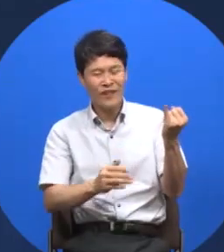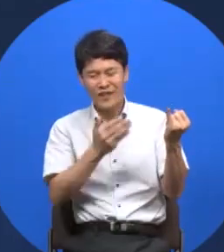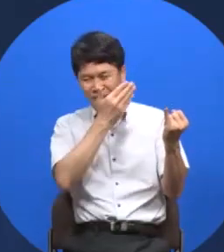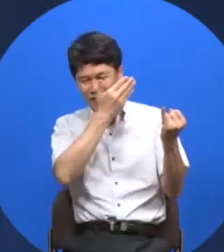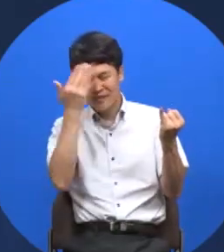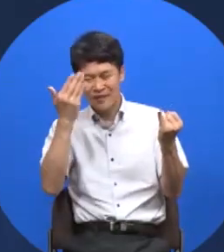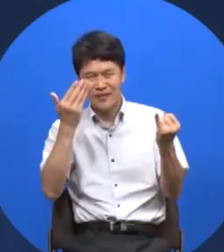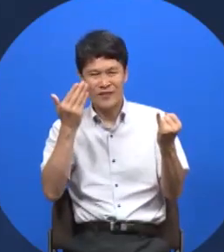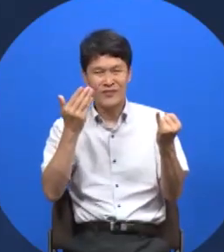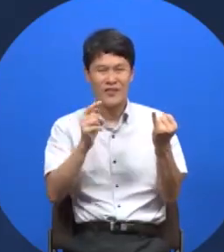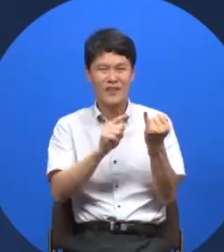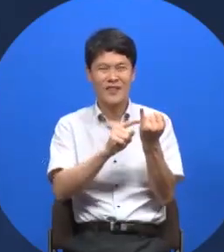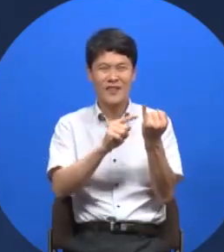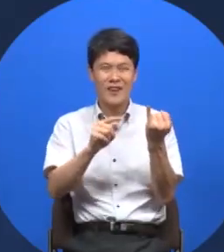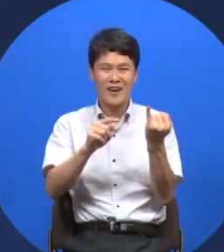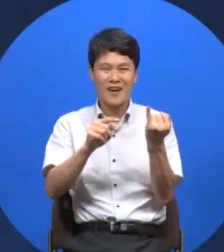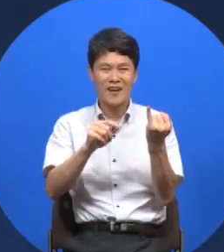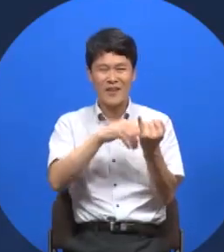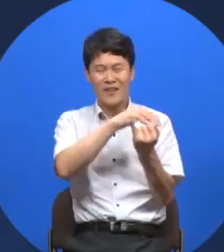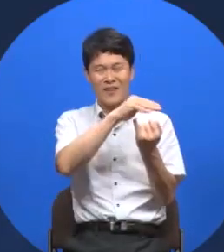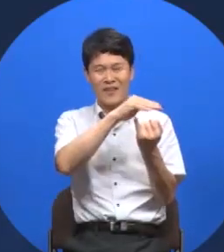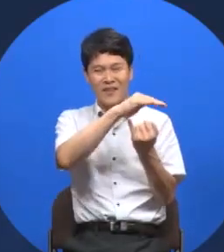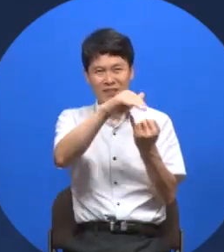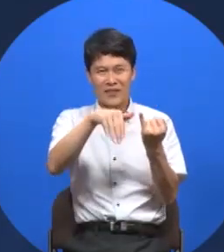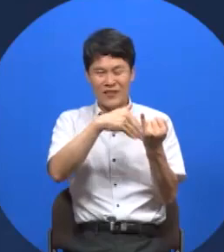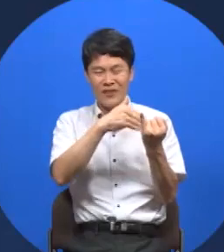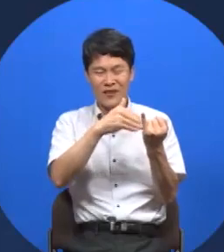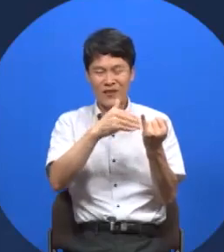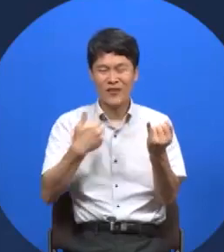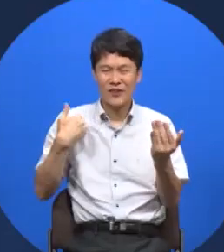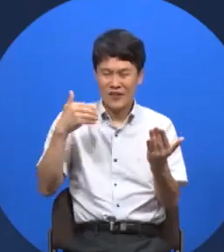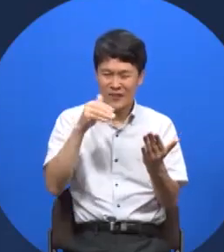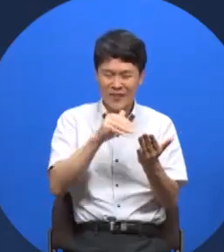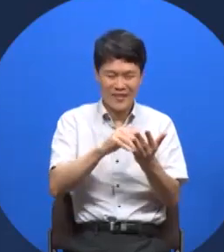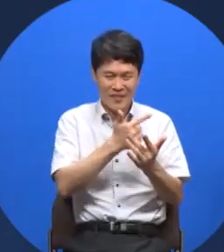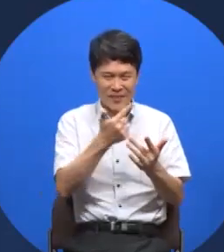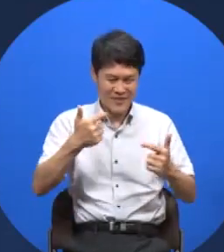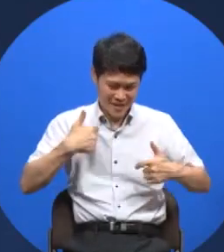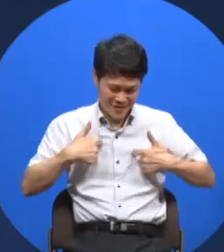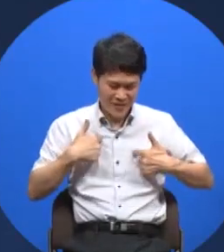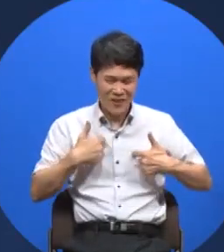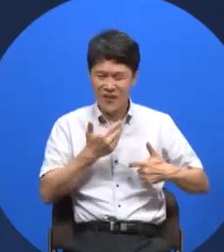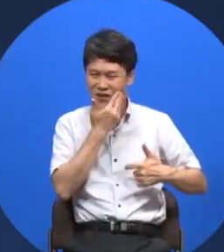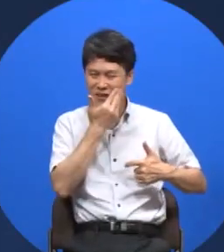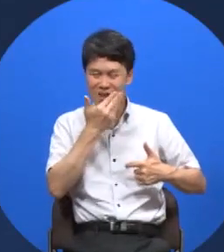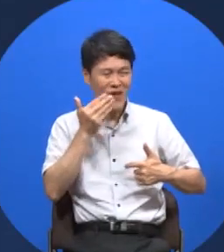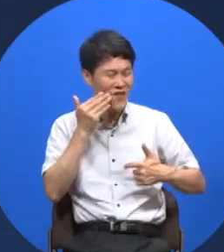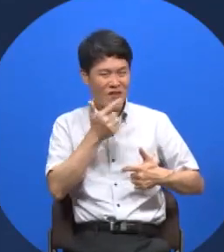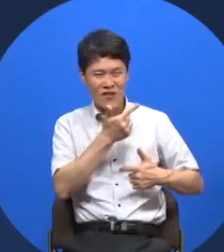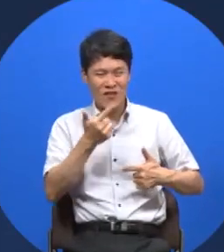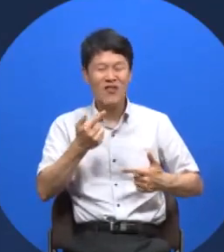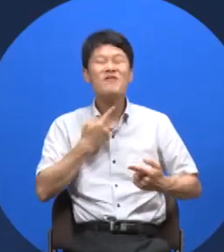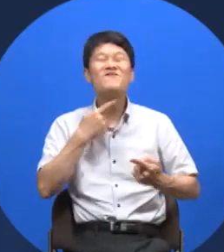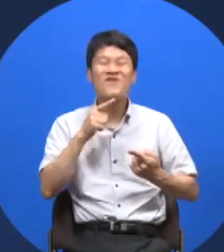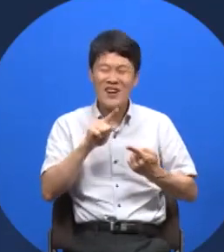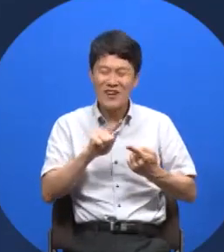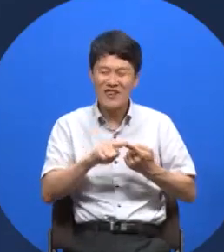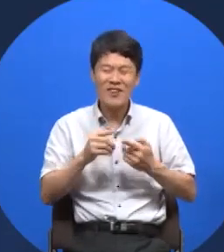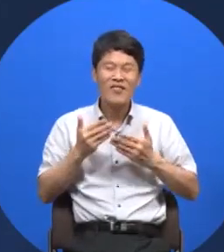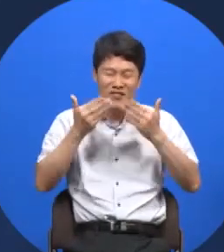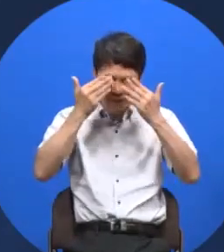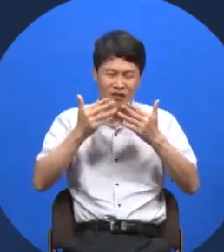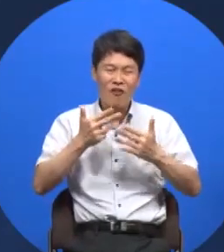새색시의 모습으로 돌아간 듯 그렇게도 기뻐하며 그 화장이 너무너무 마음에 들어 세수 안 하고 잘